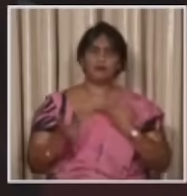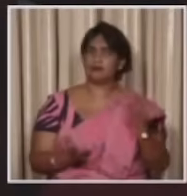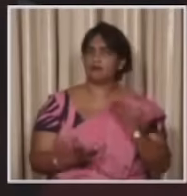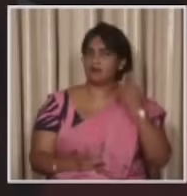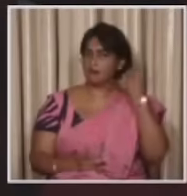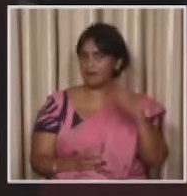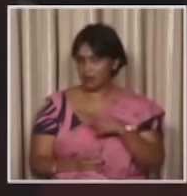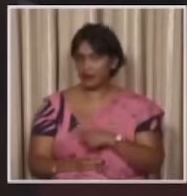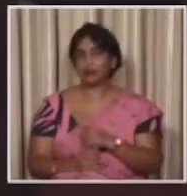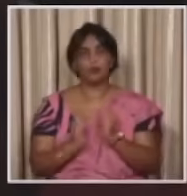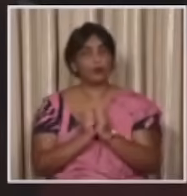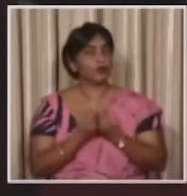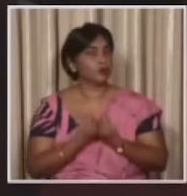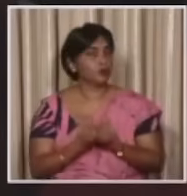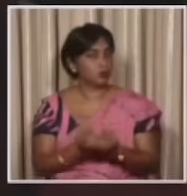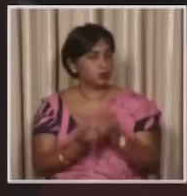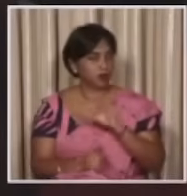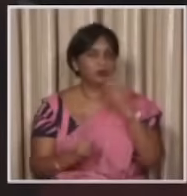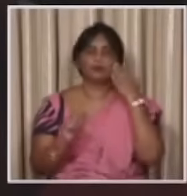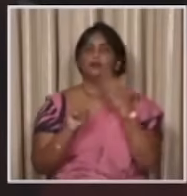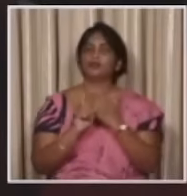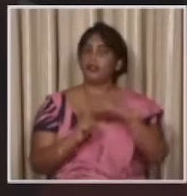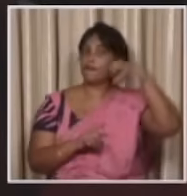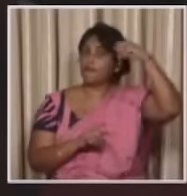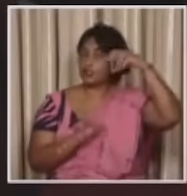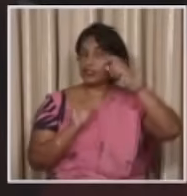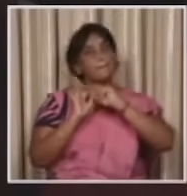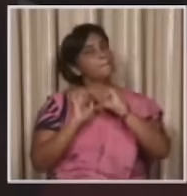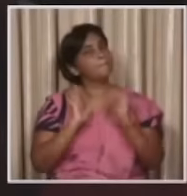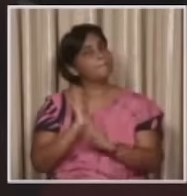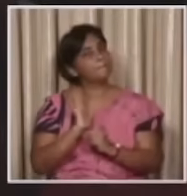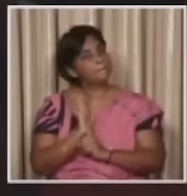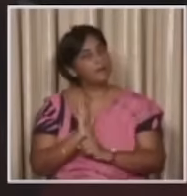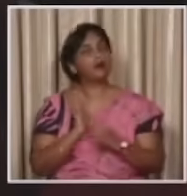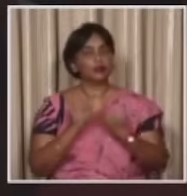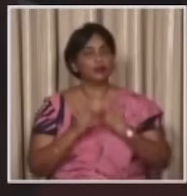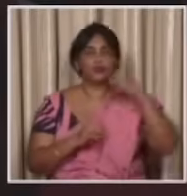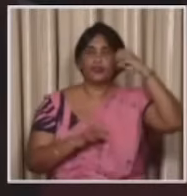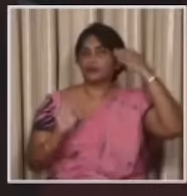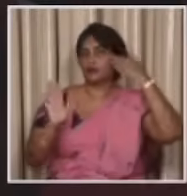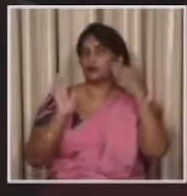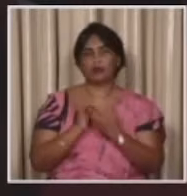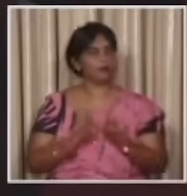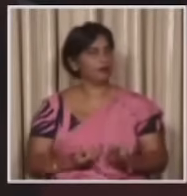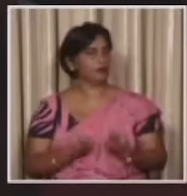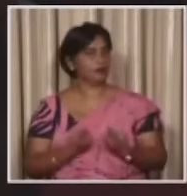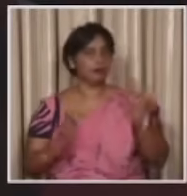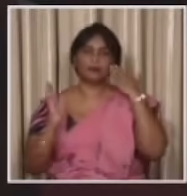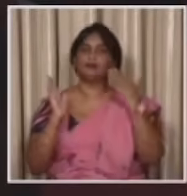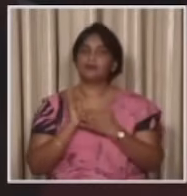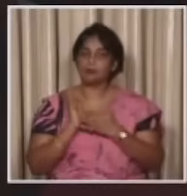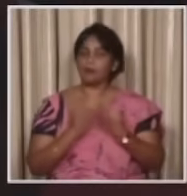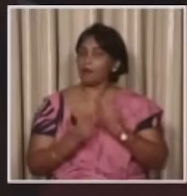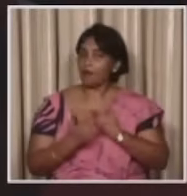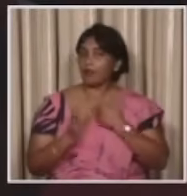නොහැකිතාවය, කාර්යක්ෂමතාවය පිළිබඳව, විදුලි බිල පිළිබඳව, අපේ තියෙන විදුලි ක්ෂේත්‍රයේ තියෙන අඩුපාඩු පිළිබඳව. අපේ